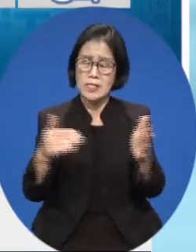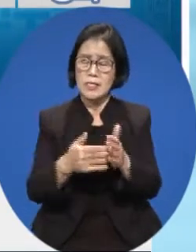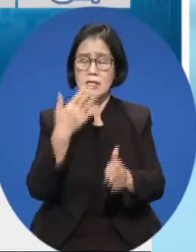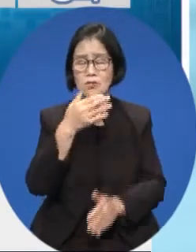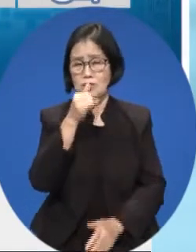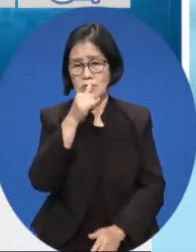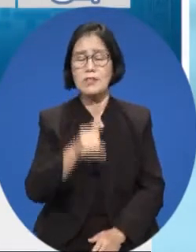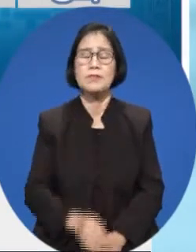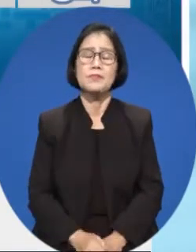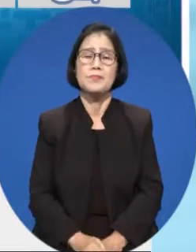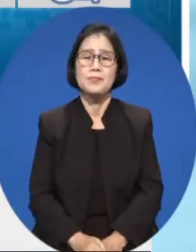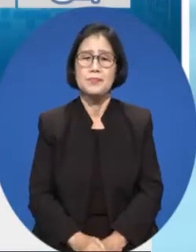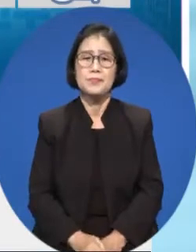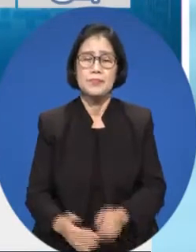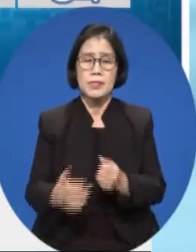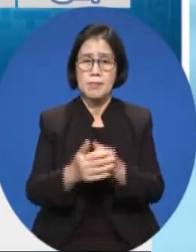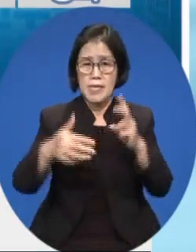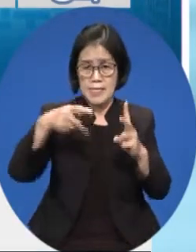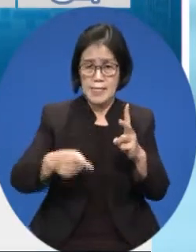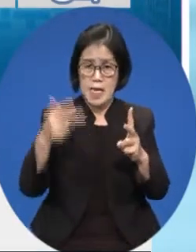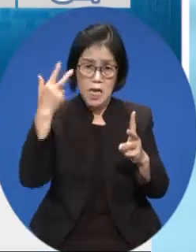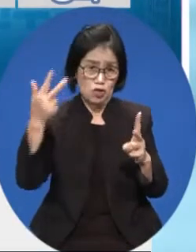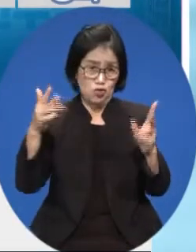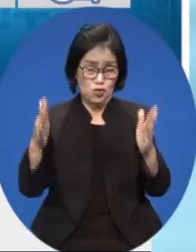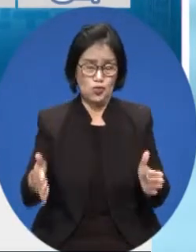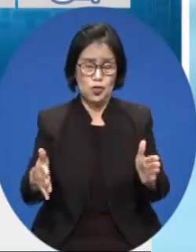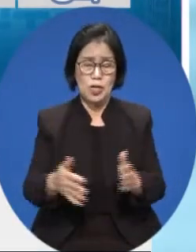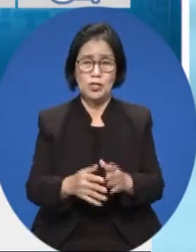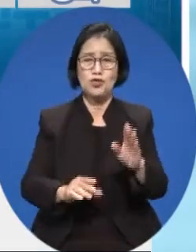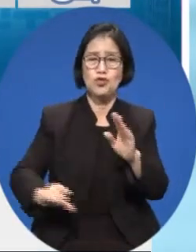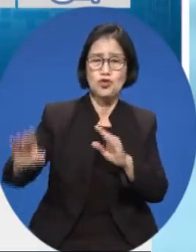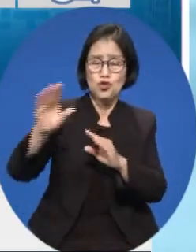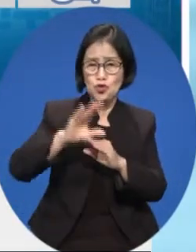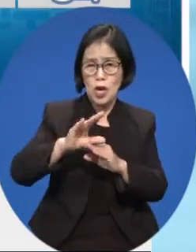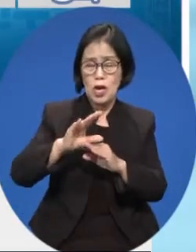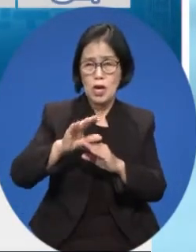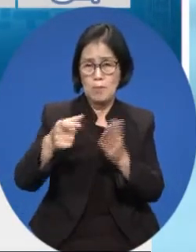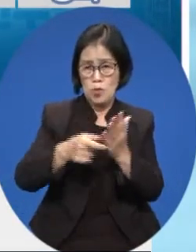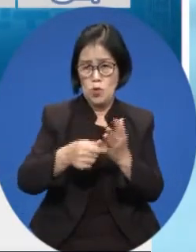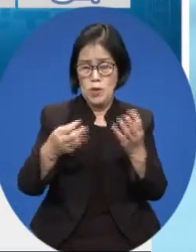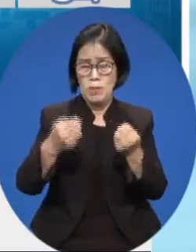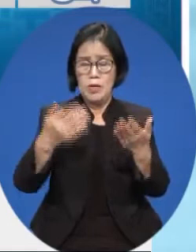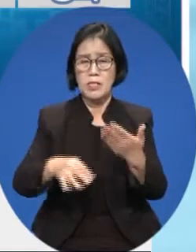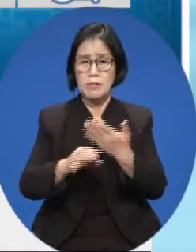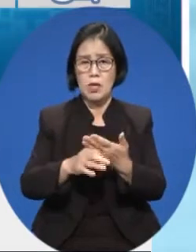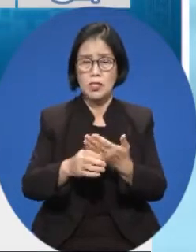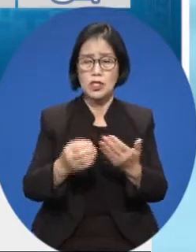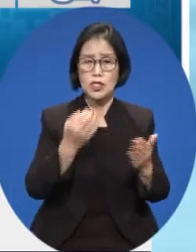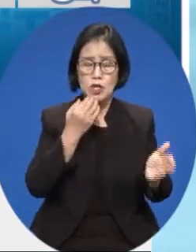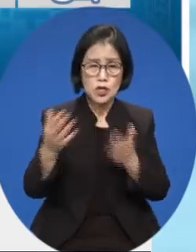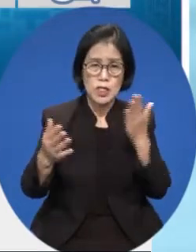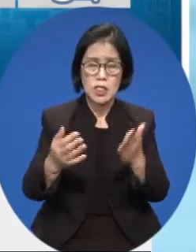있습니다 그러니까 2차 슈퍼위크 에서 2지망 이사가 추가로 매 100,000 패럴 더 얻게 되면 경기하고 서울에서